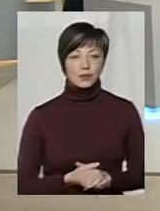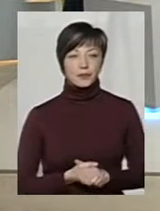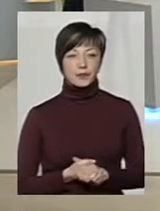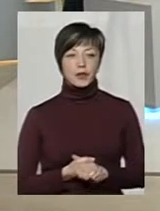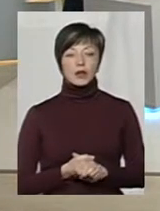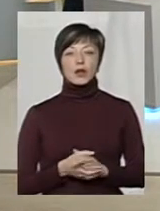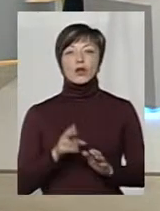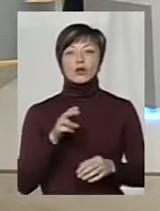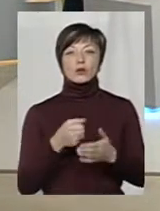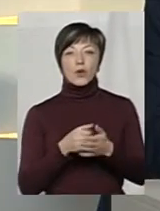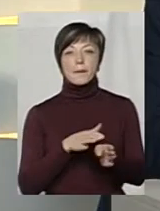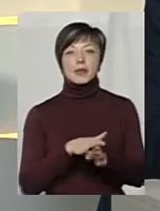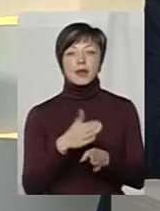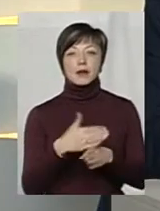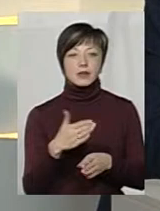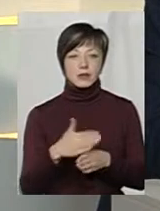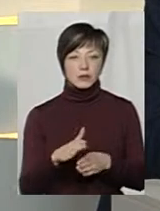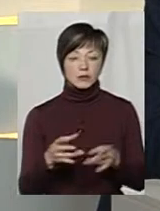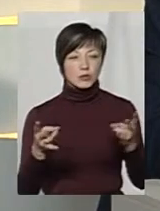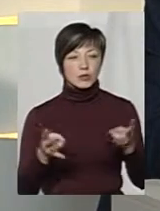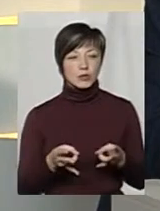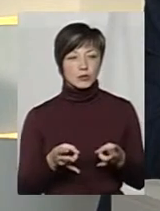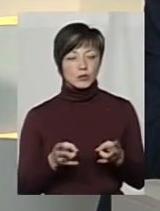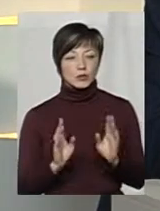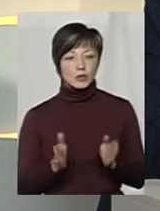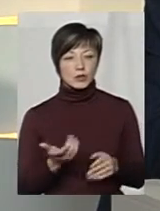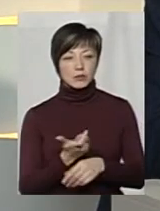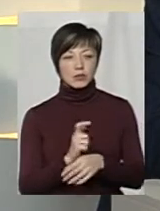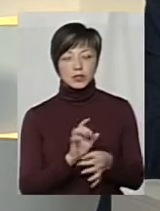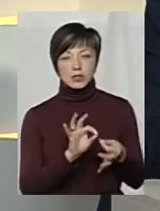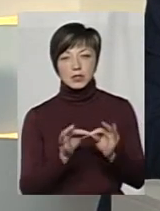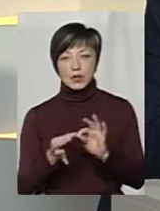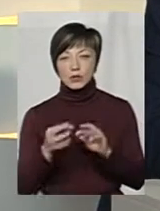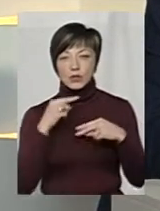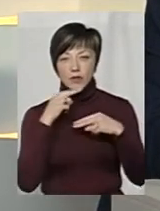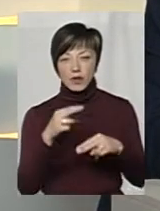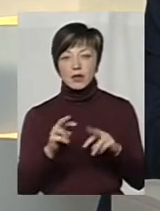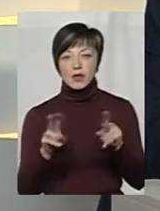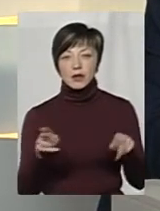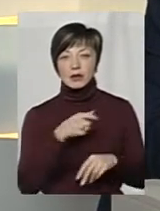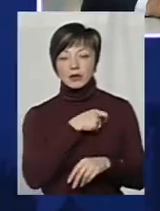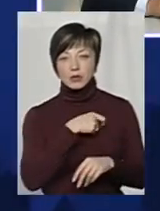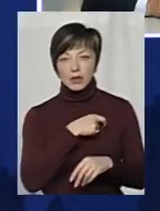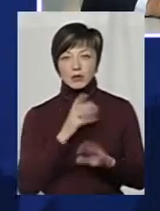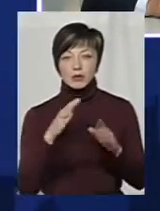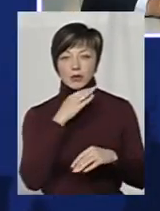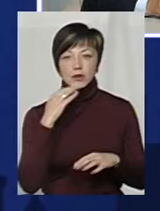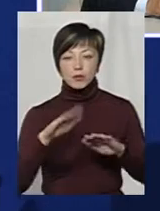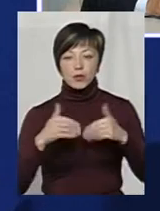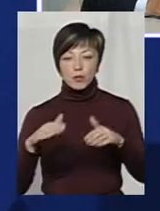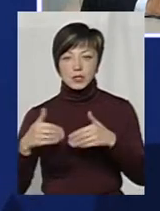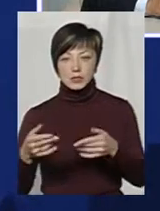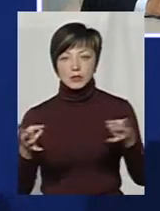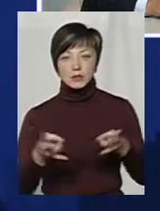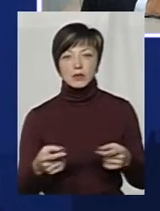До капітальних видатків потрібно буде більш детальніша увага як депутатів, так буде багато пропозицій,